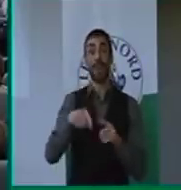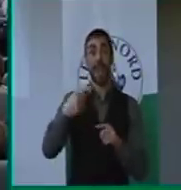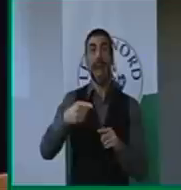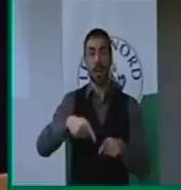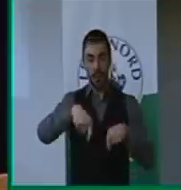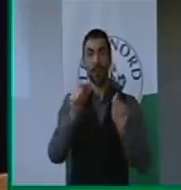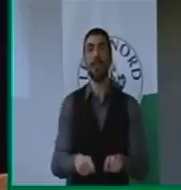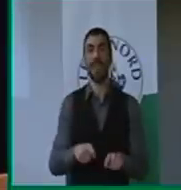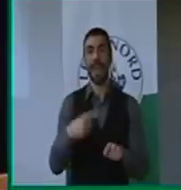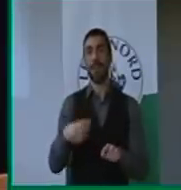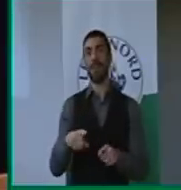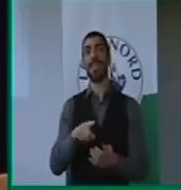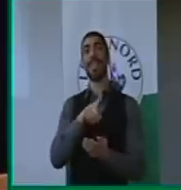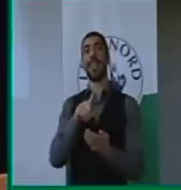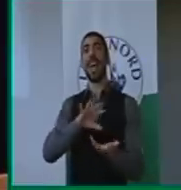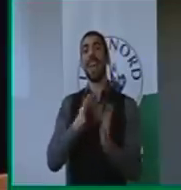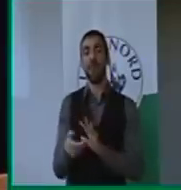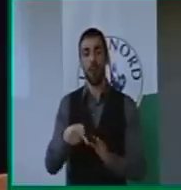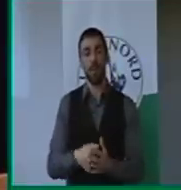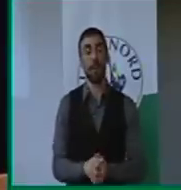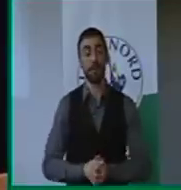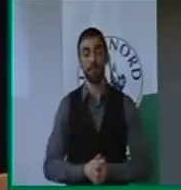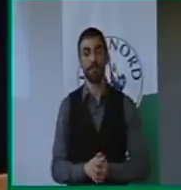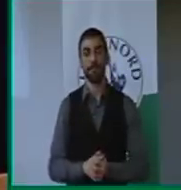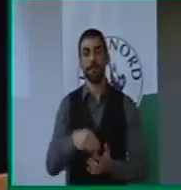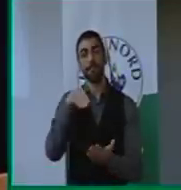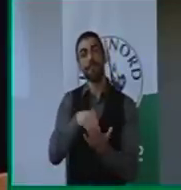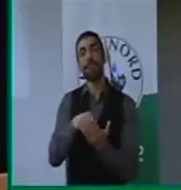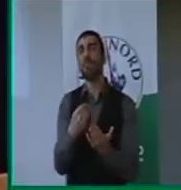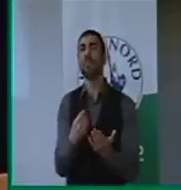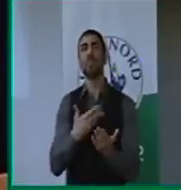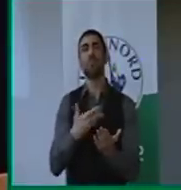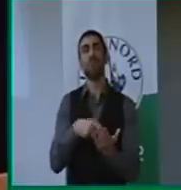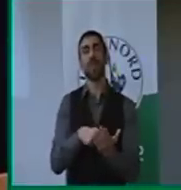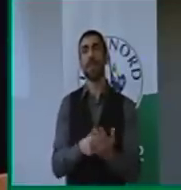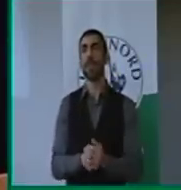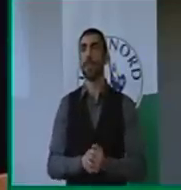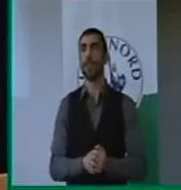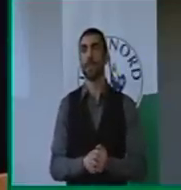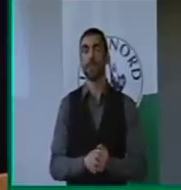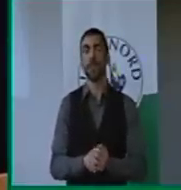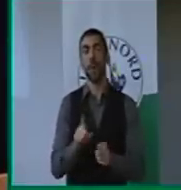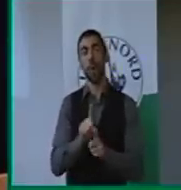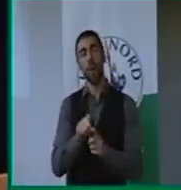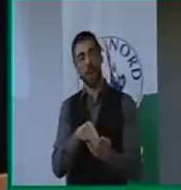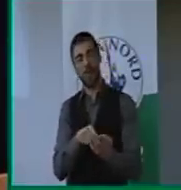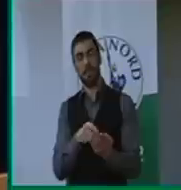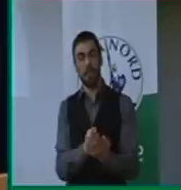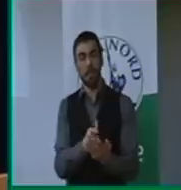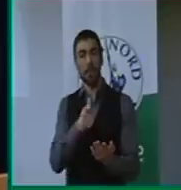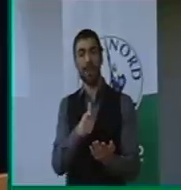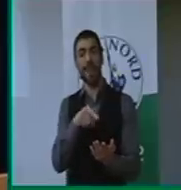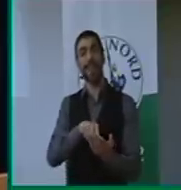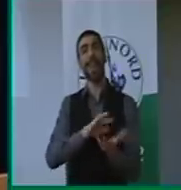questa questa riforma cos'è che c'è in particolar modo rilevante in questa